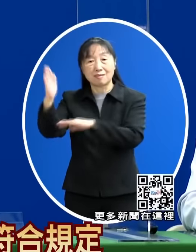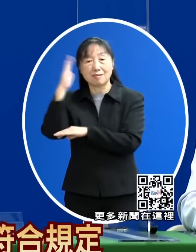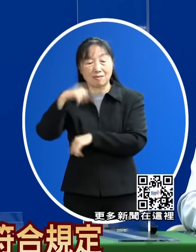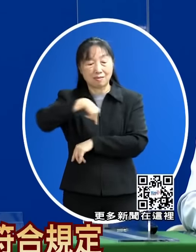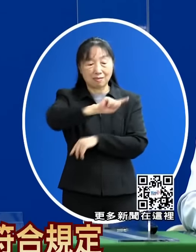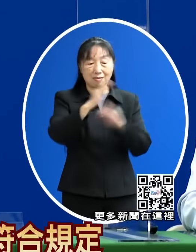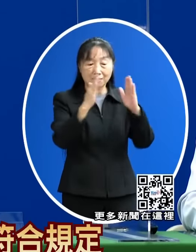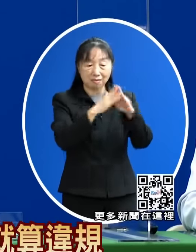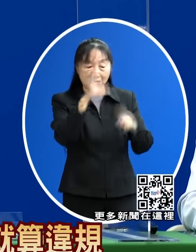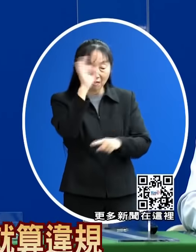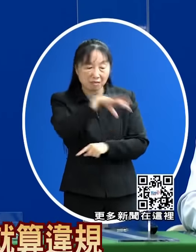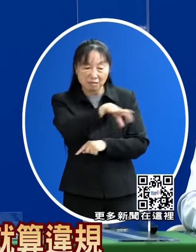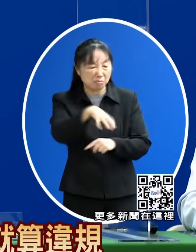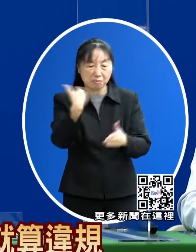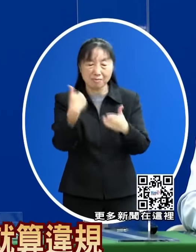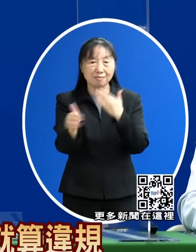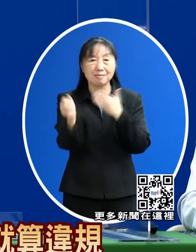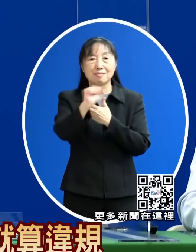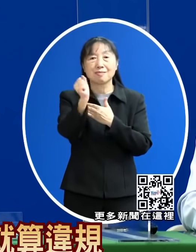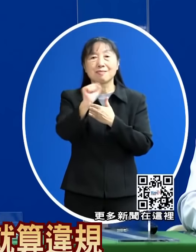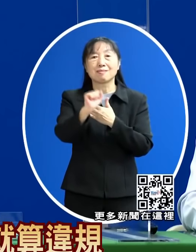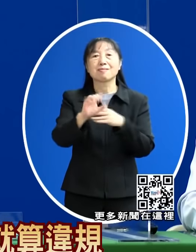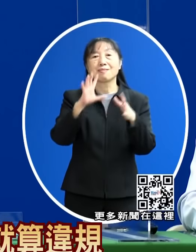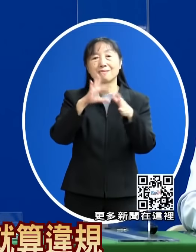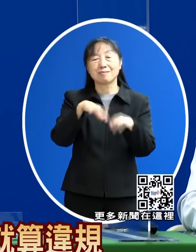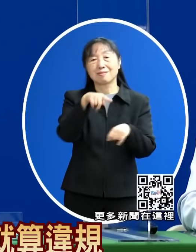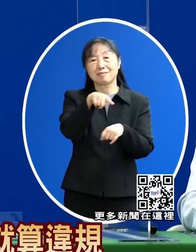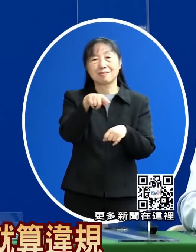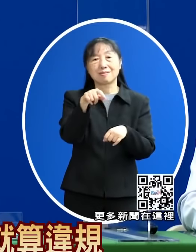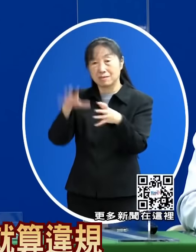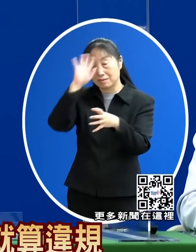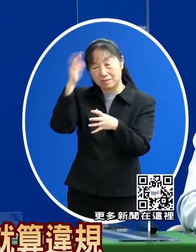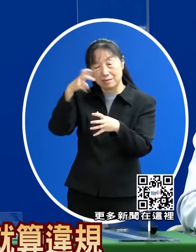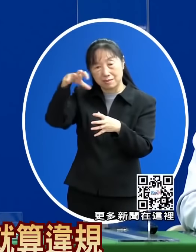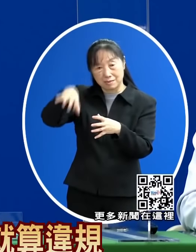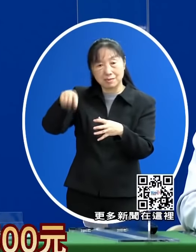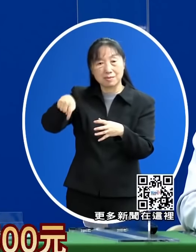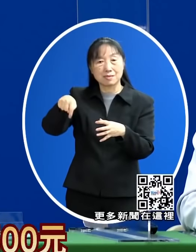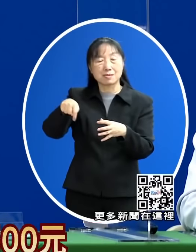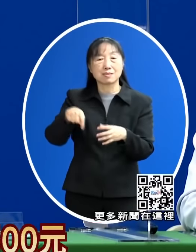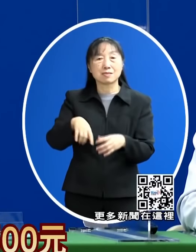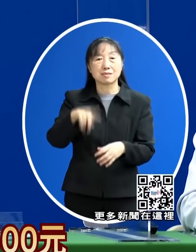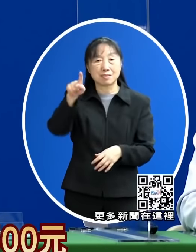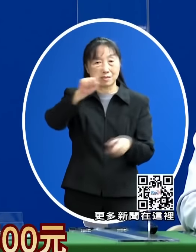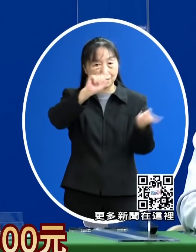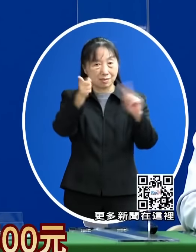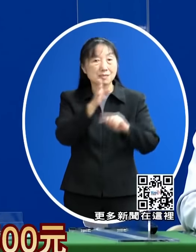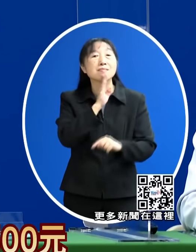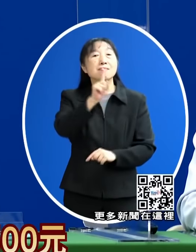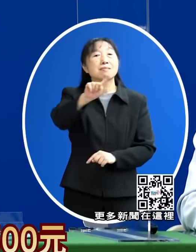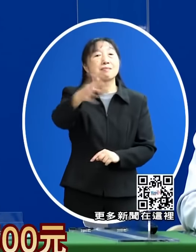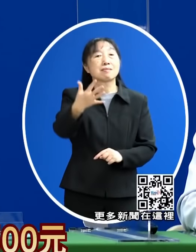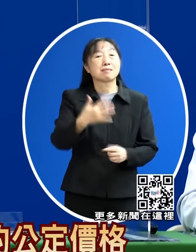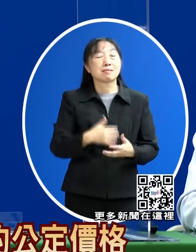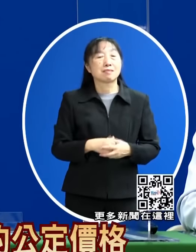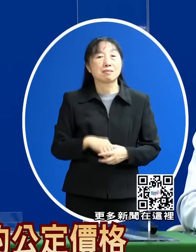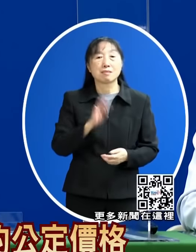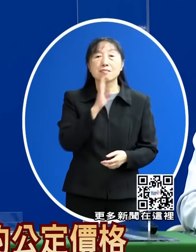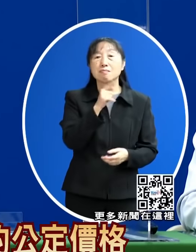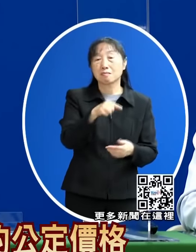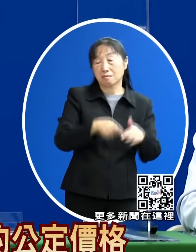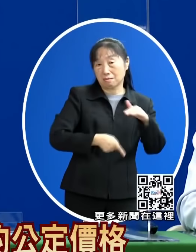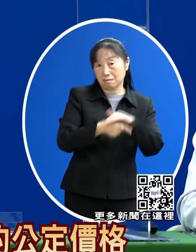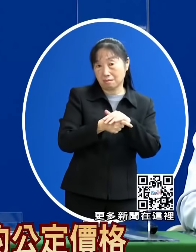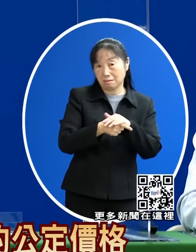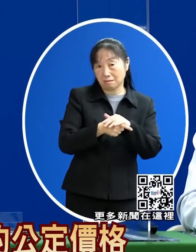符合规定的，那这其实在我们认定就是算违规了。集中检疫所一天是1500了，那但是这个违规的